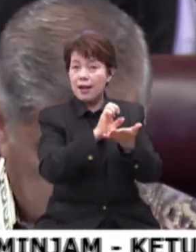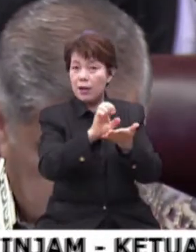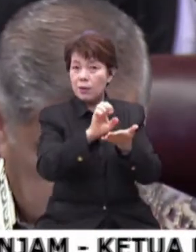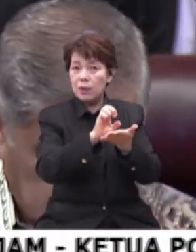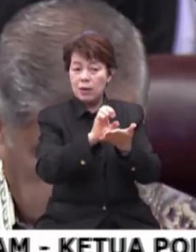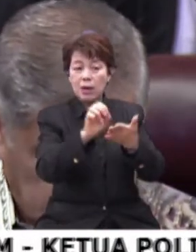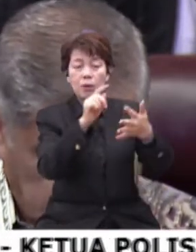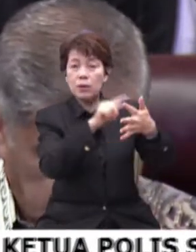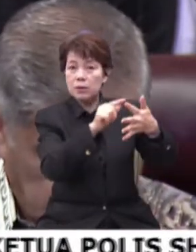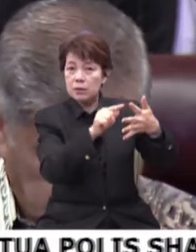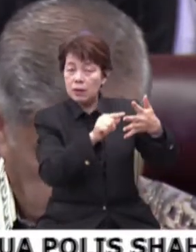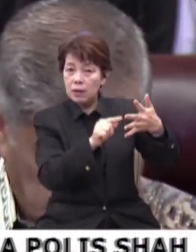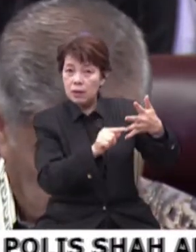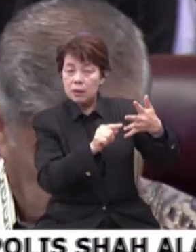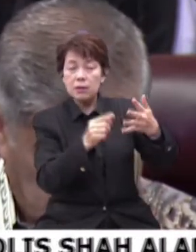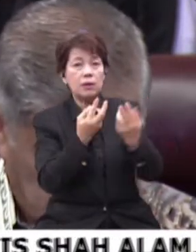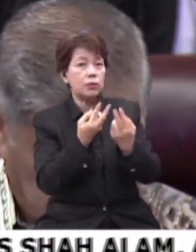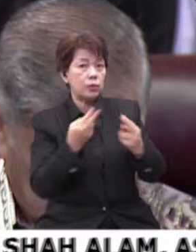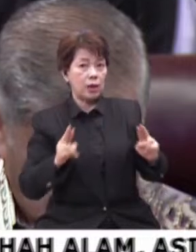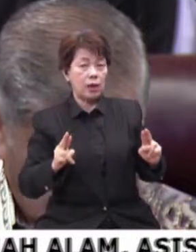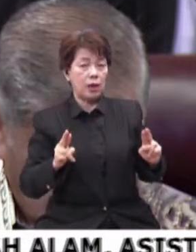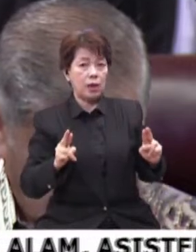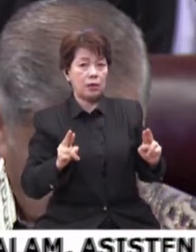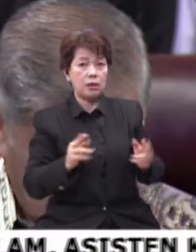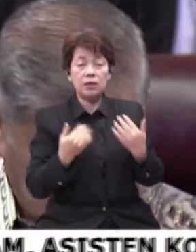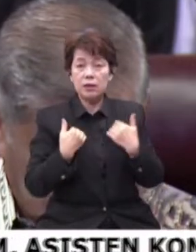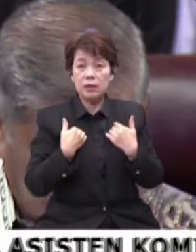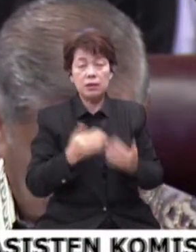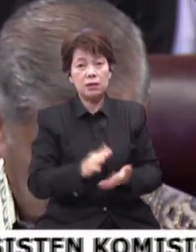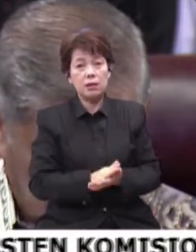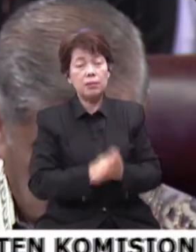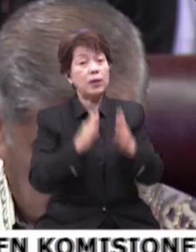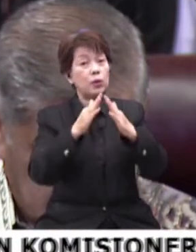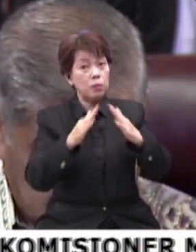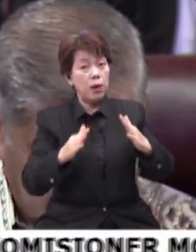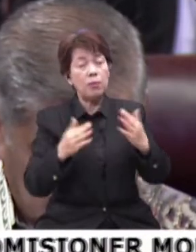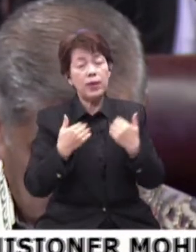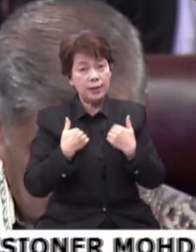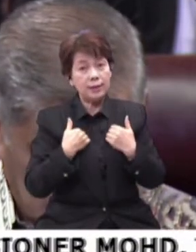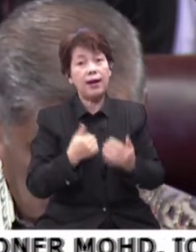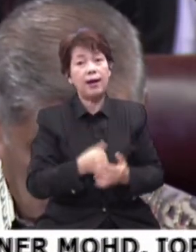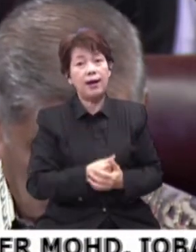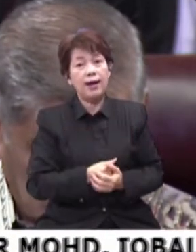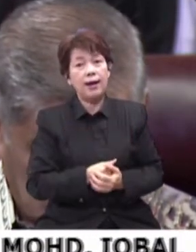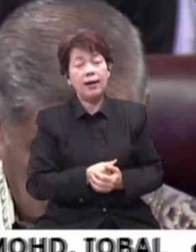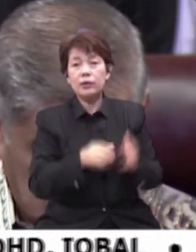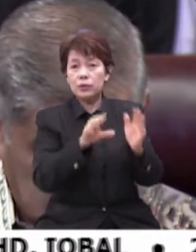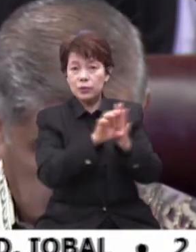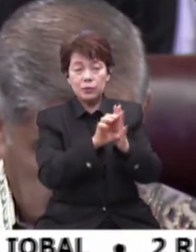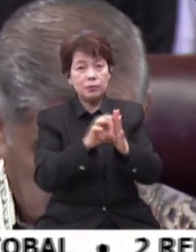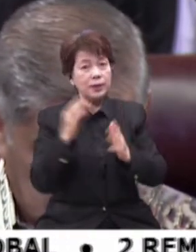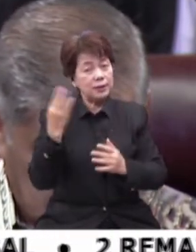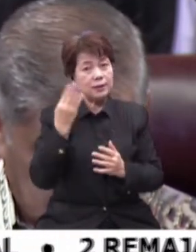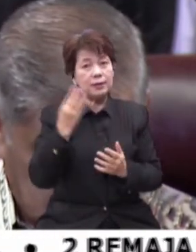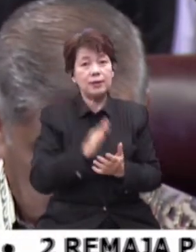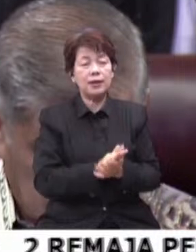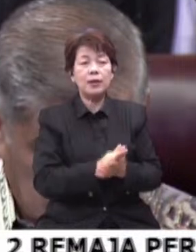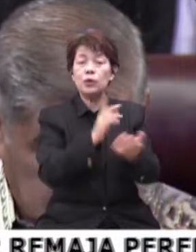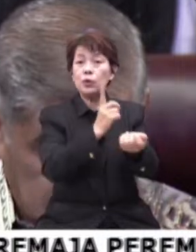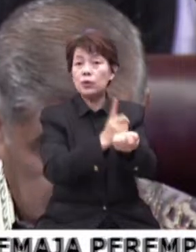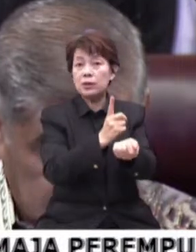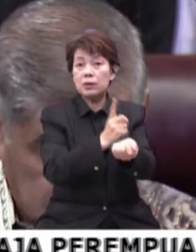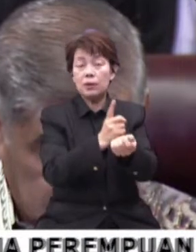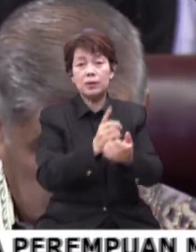ada jadi tentang perumahan juga sebenarnya contohnya kebiasaannya dokter